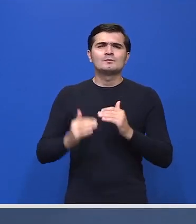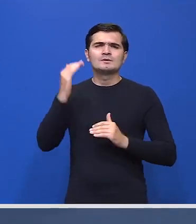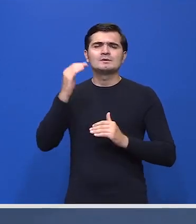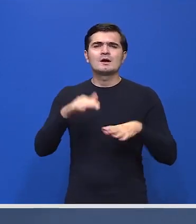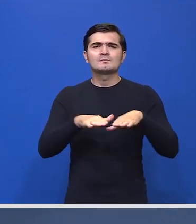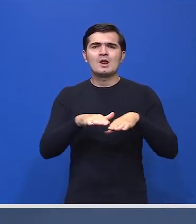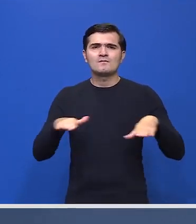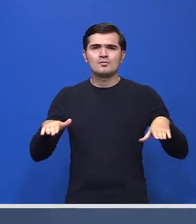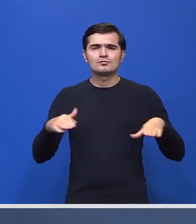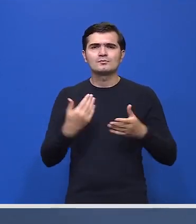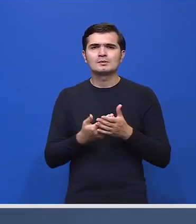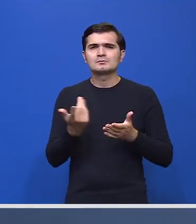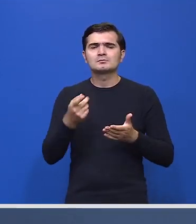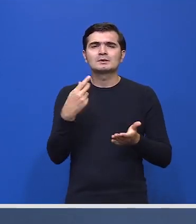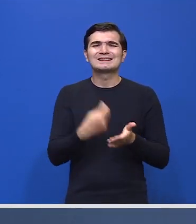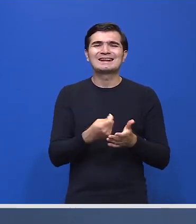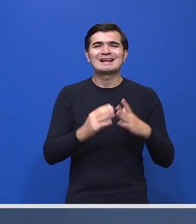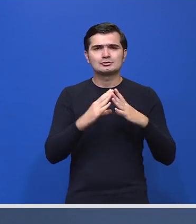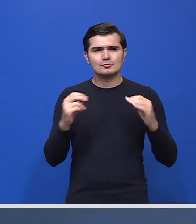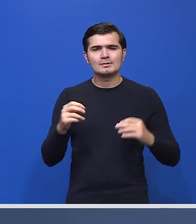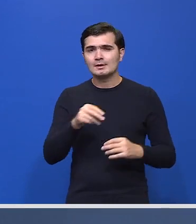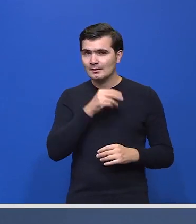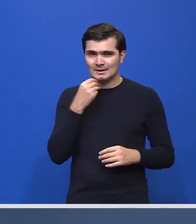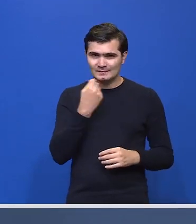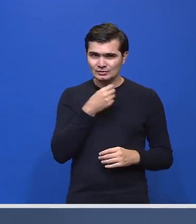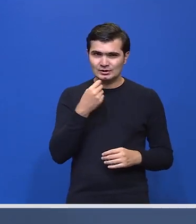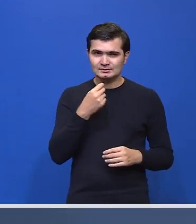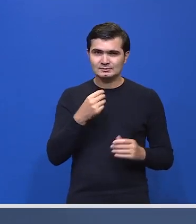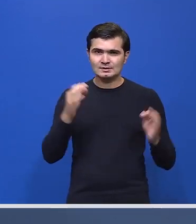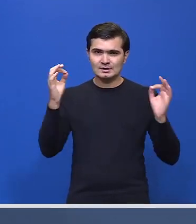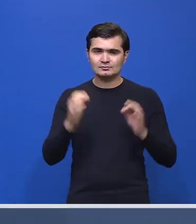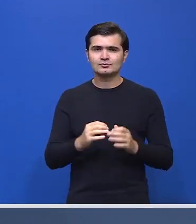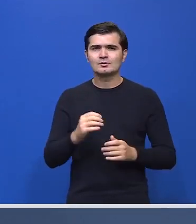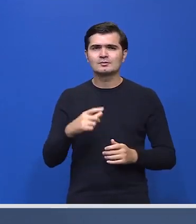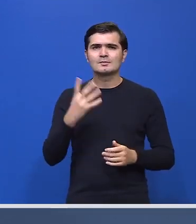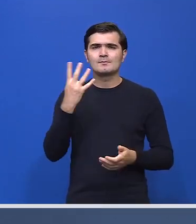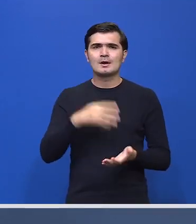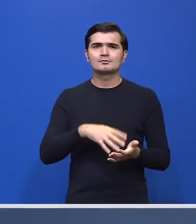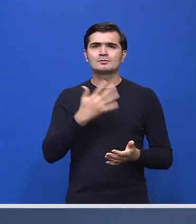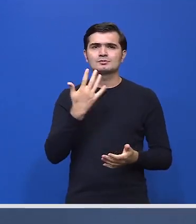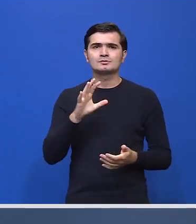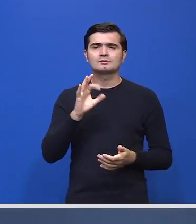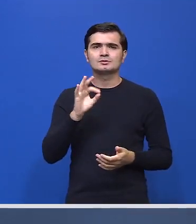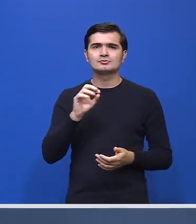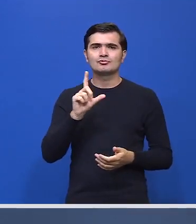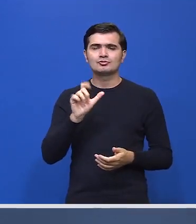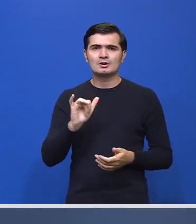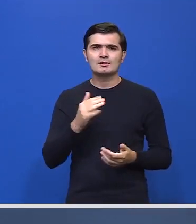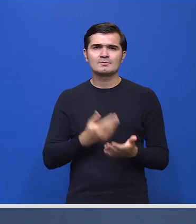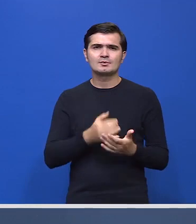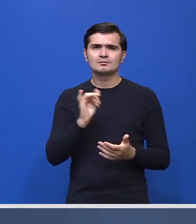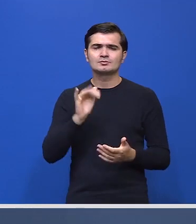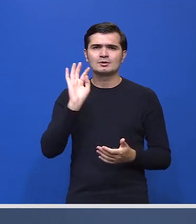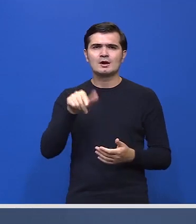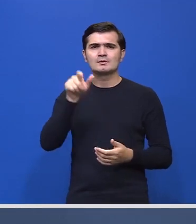care salariații din România beneficiază de deduceri la 4.550 de lei, pentru cei care au persoane